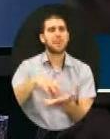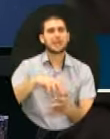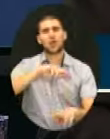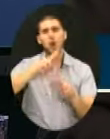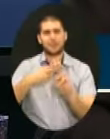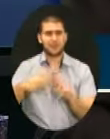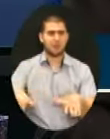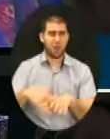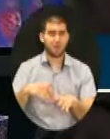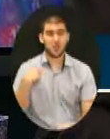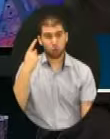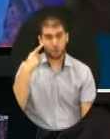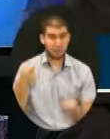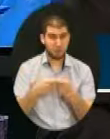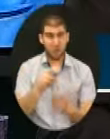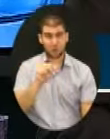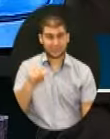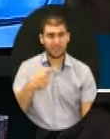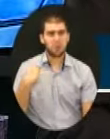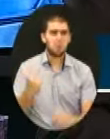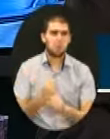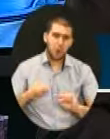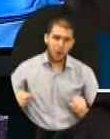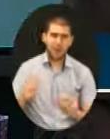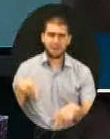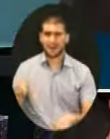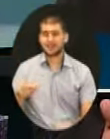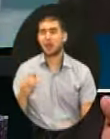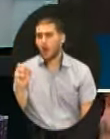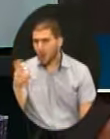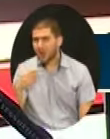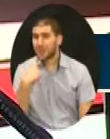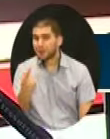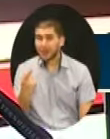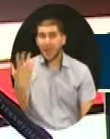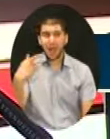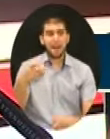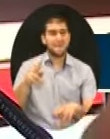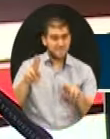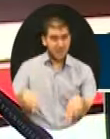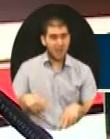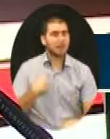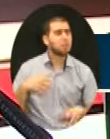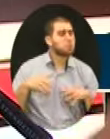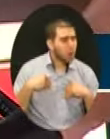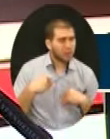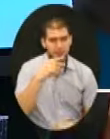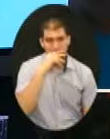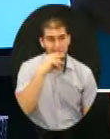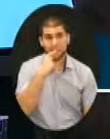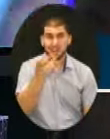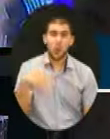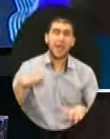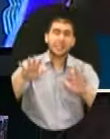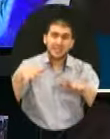לשלום. ונדמה לי שבעניין הזה אני פועל נמרצות גם בכנסת. לא, בסדר, אבל אני אומר שבמבחן המעשה... אני מוכן, תגידי לי שיכנסו